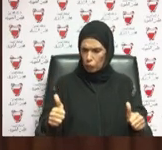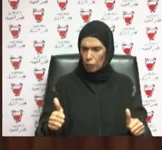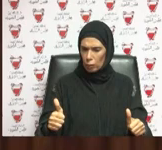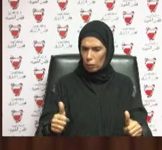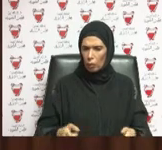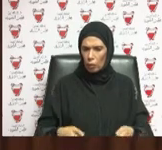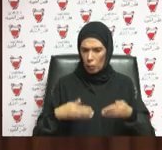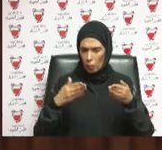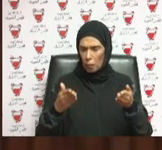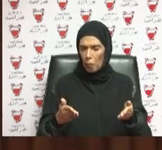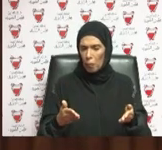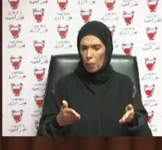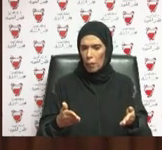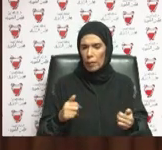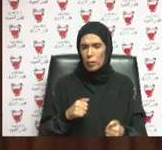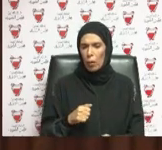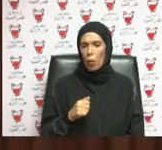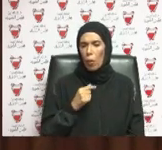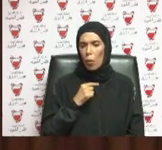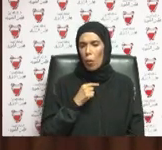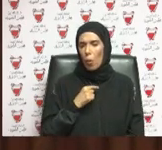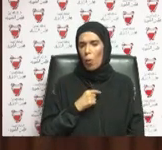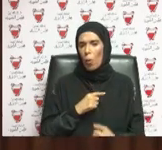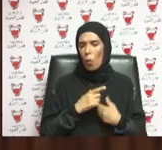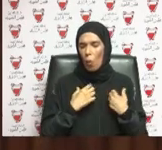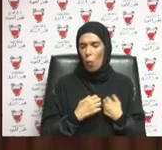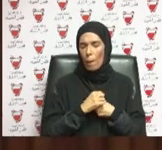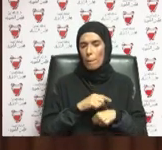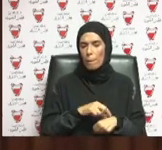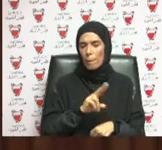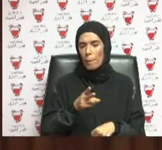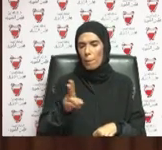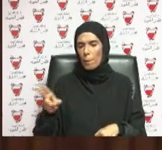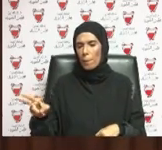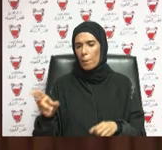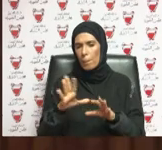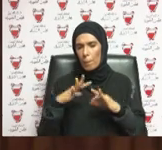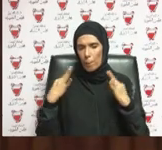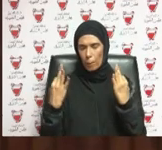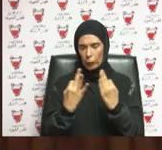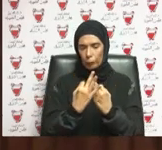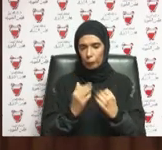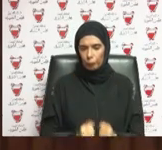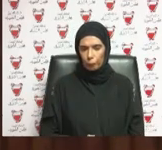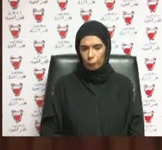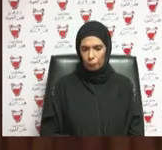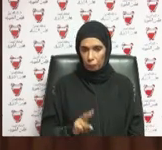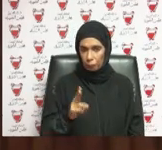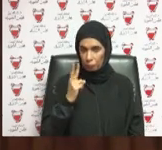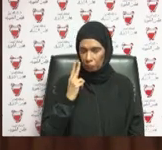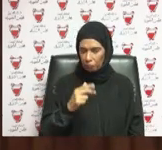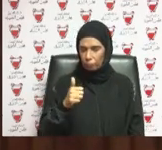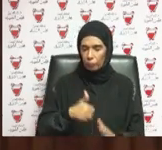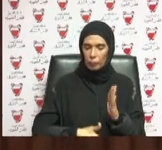للعطاء والكرم وحب الناس بكل أطيافهم وأجناسهم. والتاريخ شاهد على